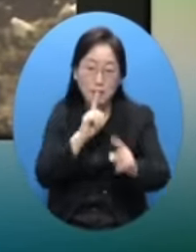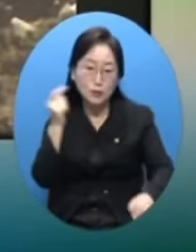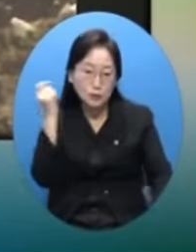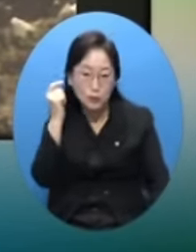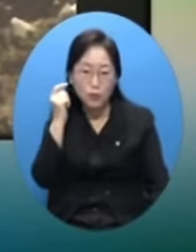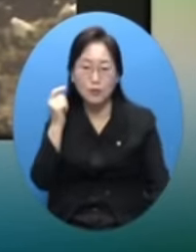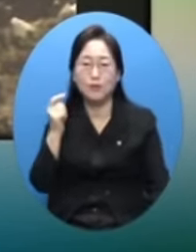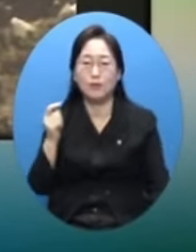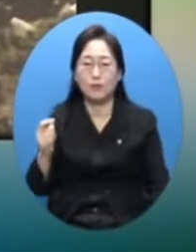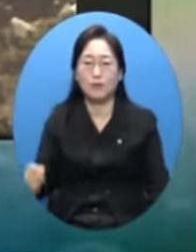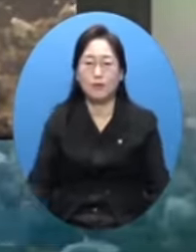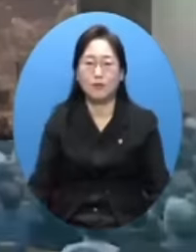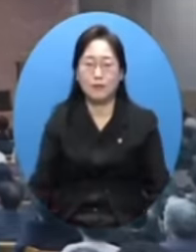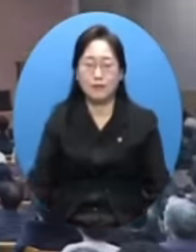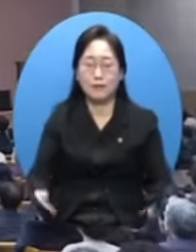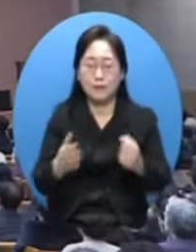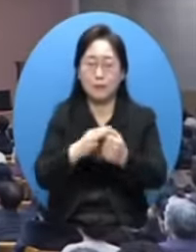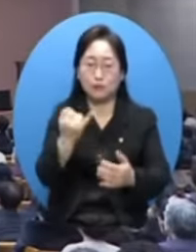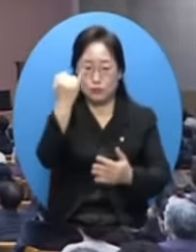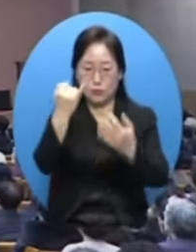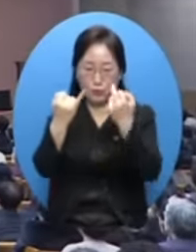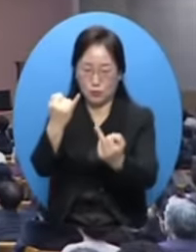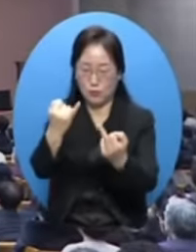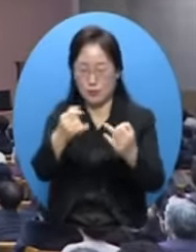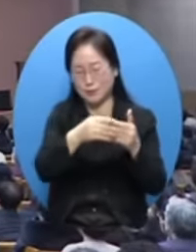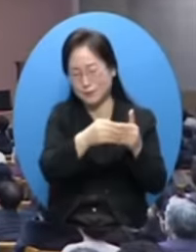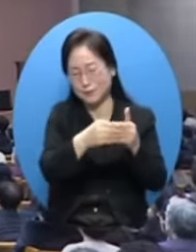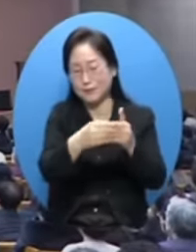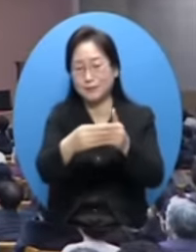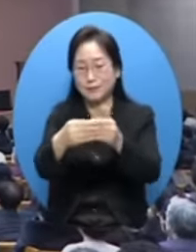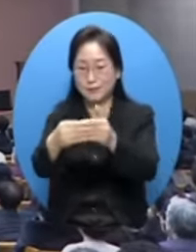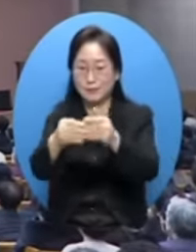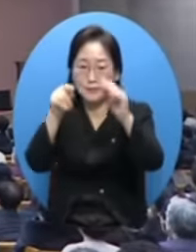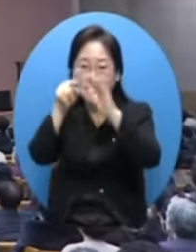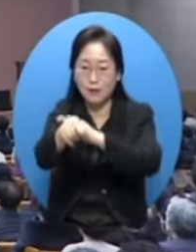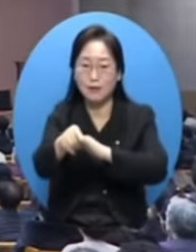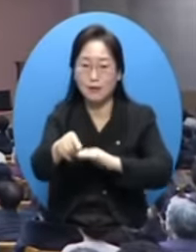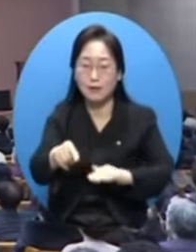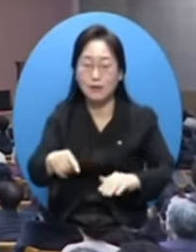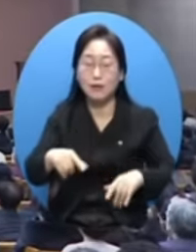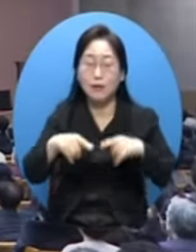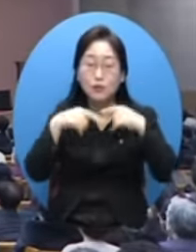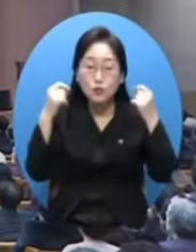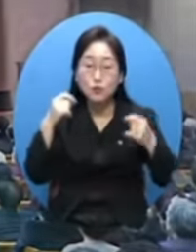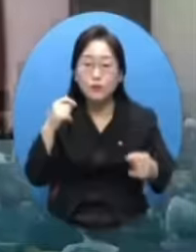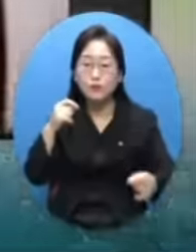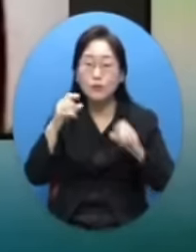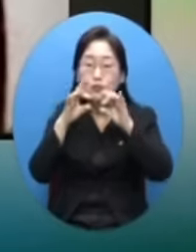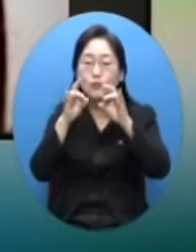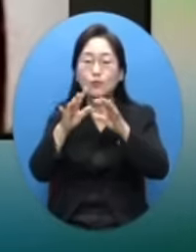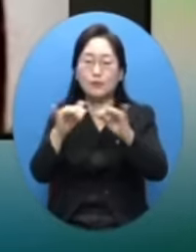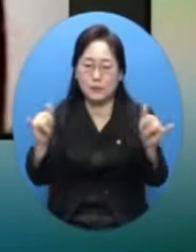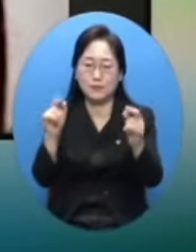듣고 그것을 찾아갔는데 거기서 조용기 전도사님을